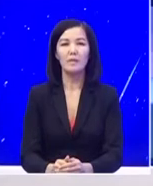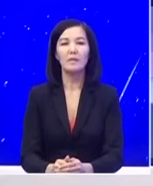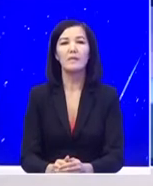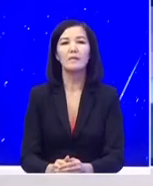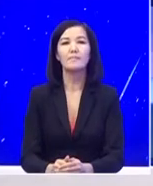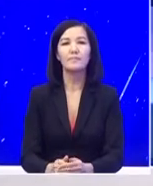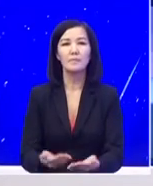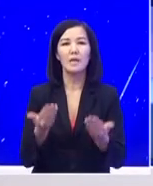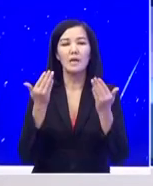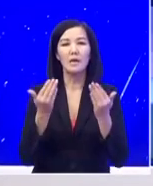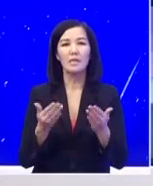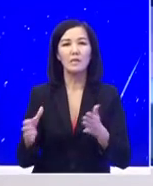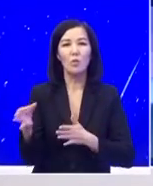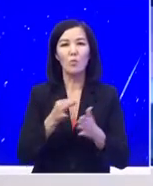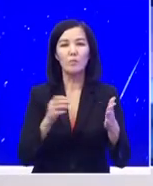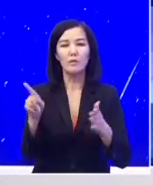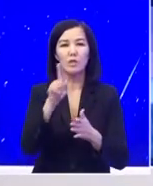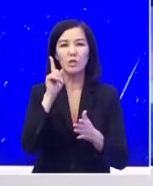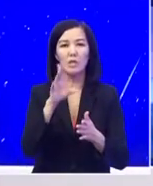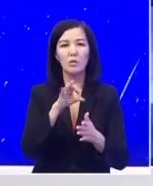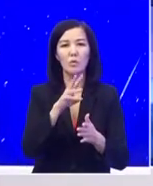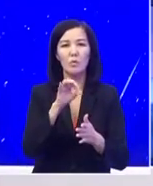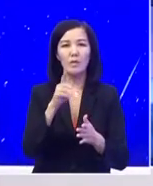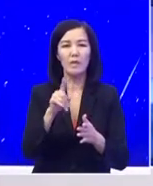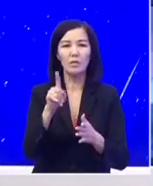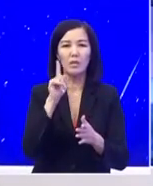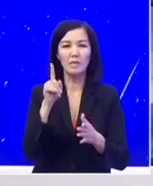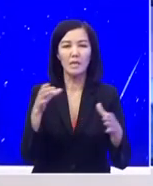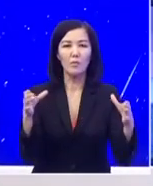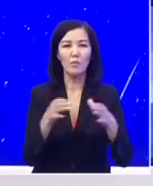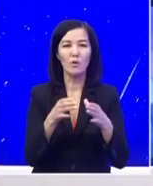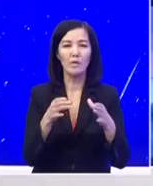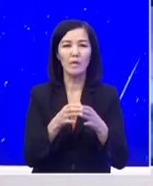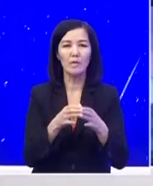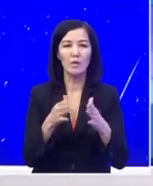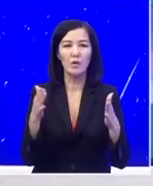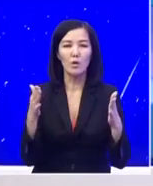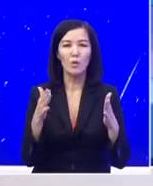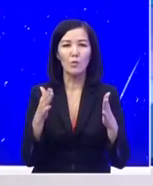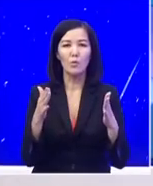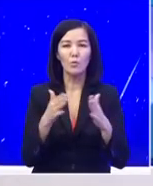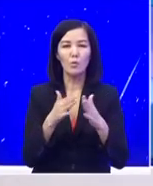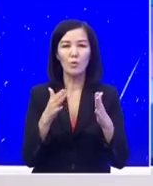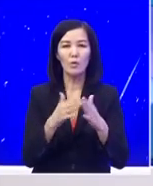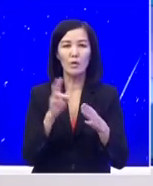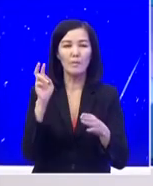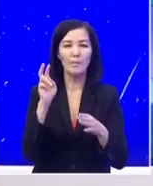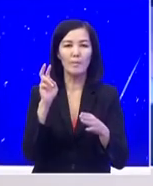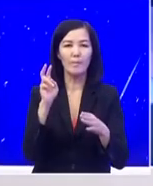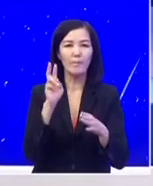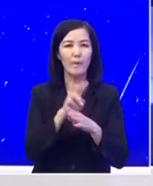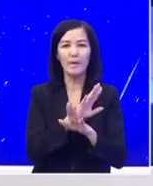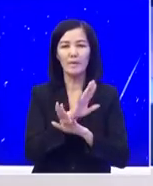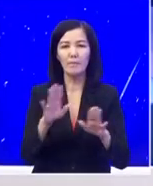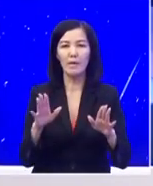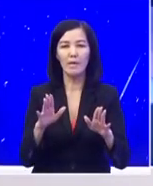Сөзбен емес, іспен қолдау тапты. Облыстық Жас Отан жастар қанатының өкілдері жарады. Үй көрмей, корона індетпен күресіп жатқан дәрігерлерге